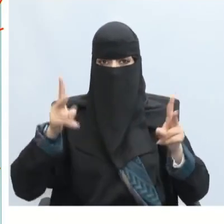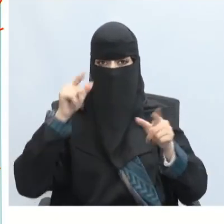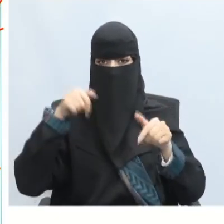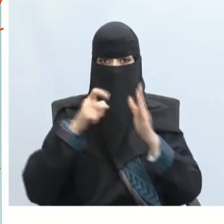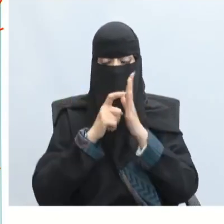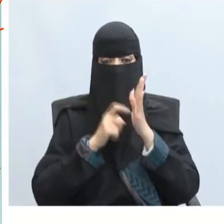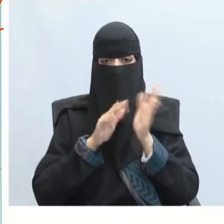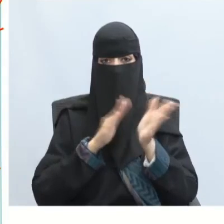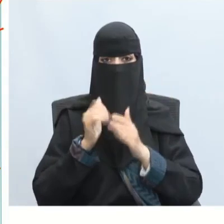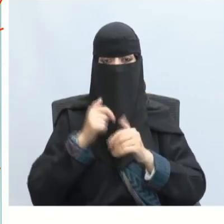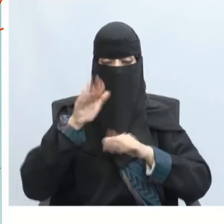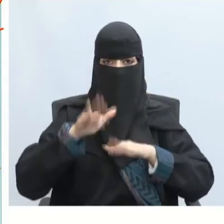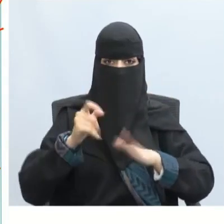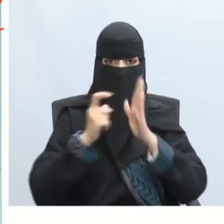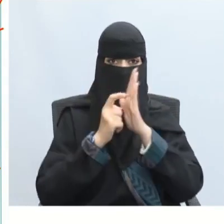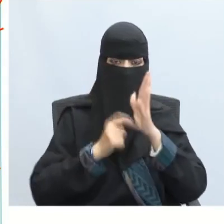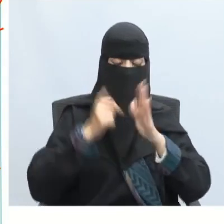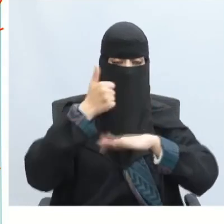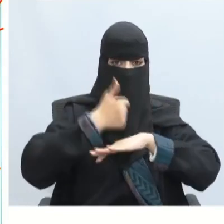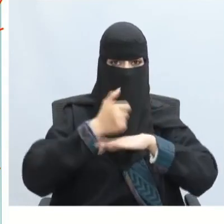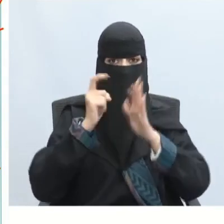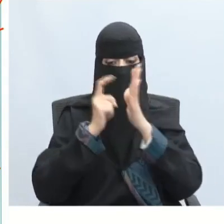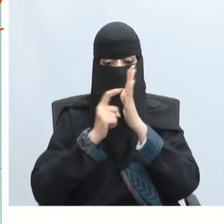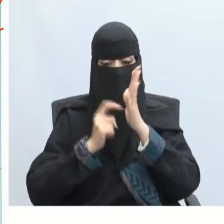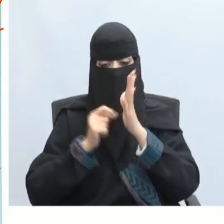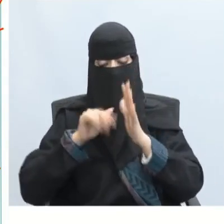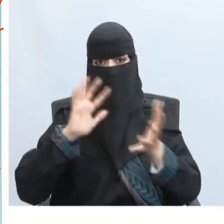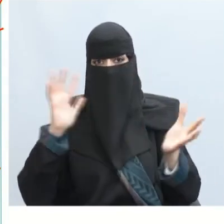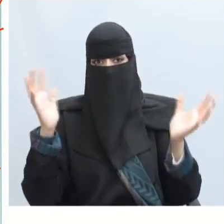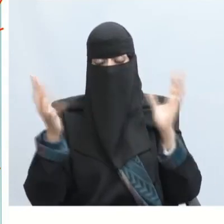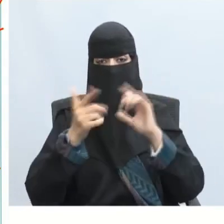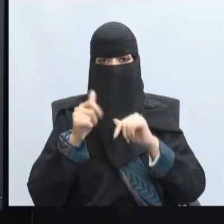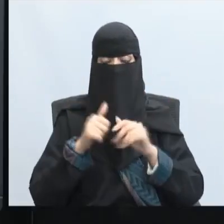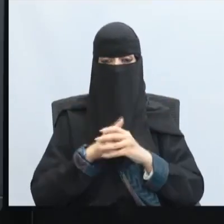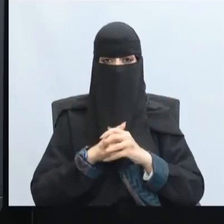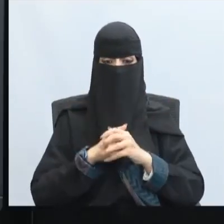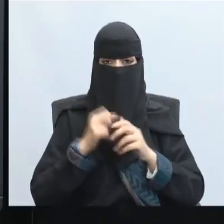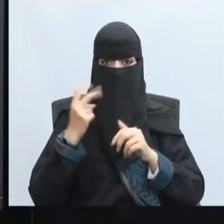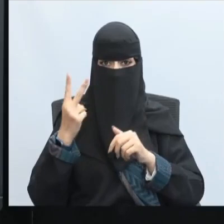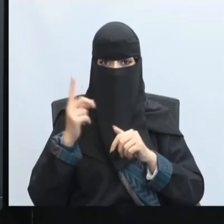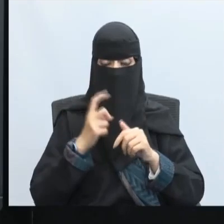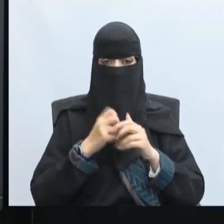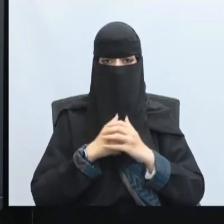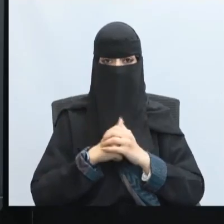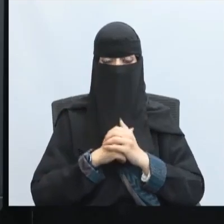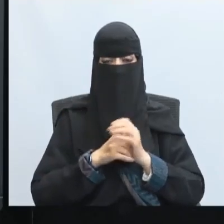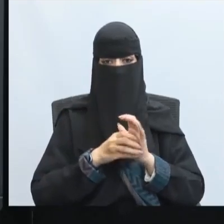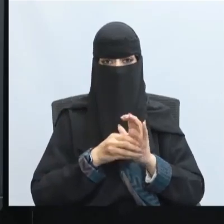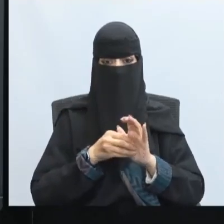الانظمه انظمه اساسيه وانظمه عامه انواع الانظمه انظمه اساسيه